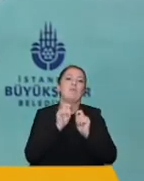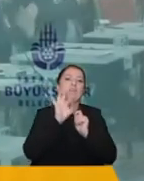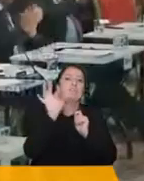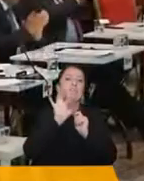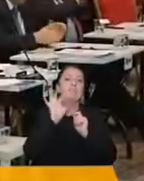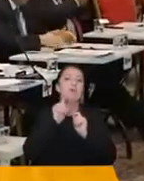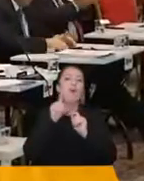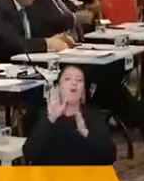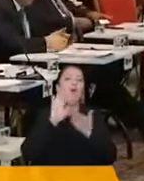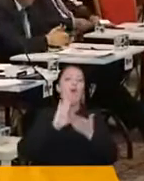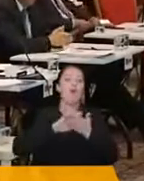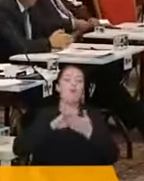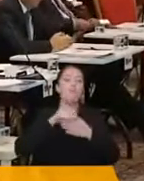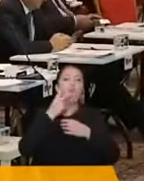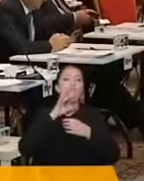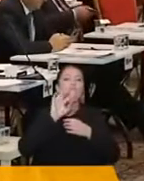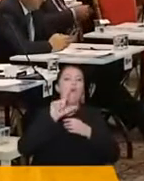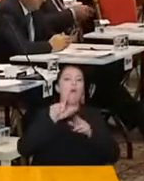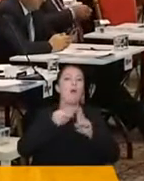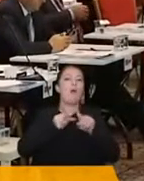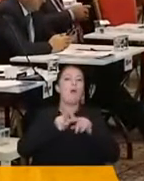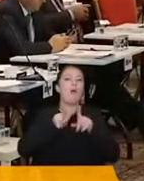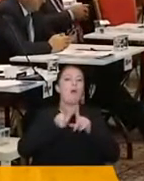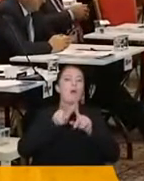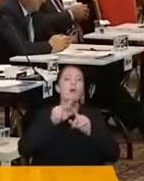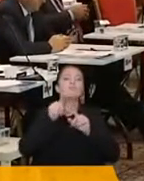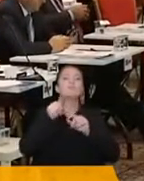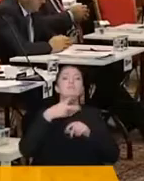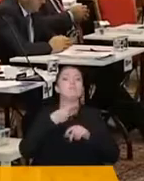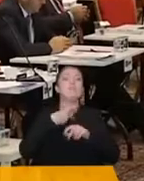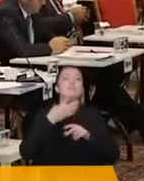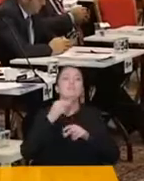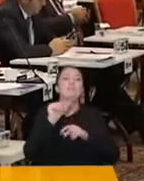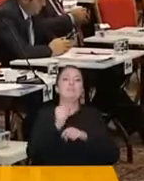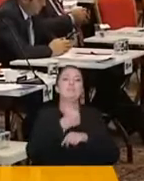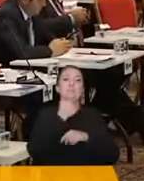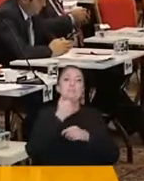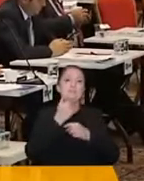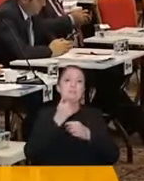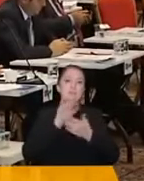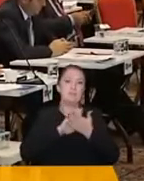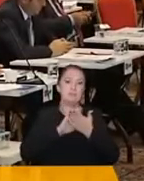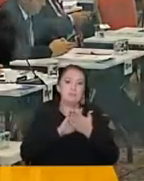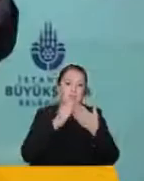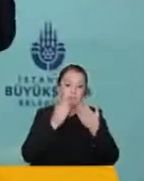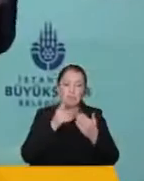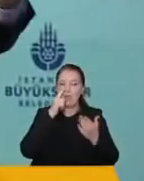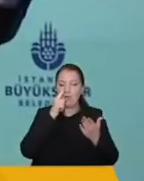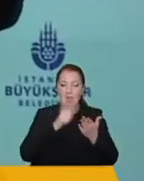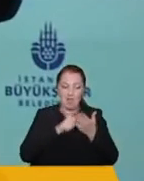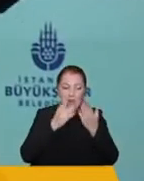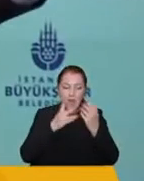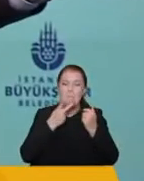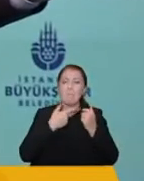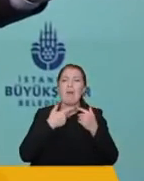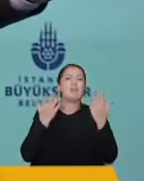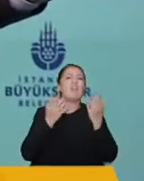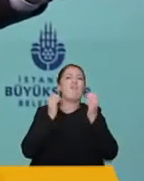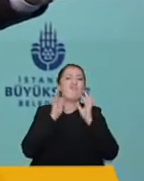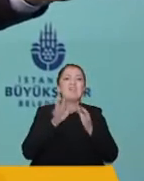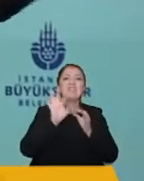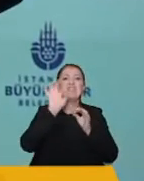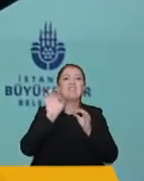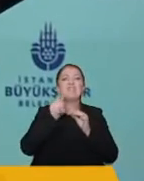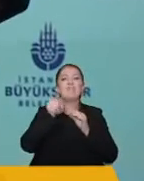arkadaşım Volkan Yılmaz benim kıymetli arkadaşımdır. Emin olun benden daha çok Silivri'nin